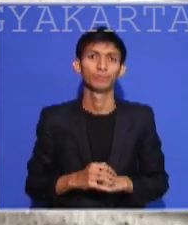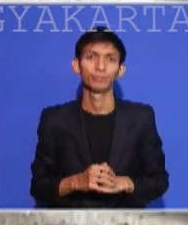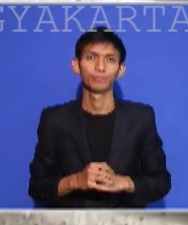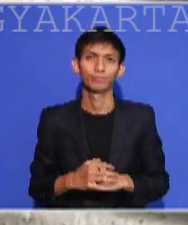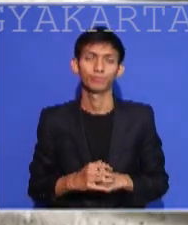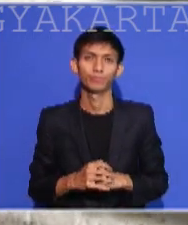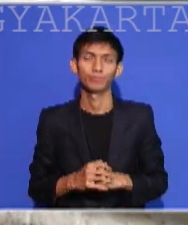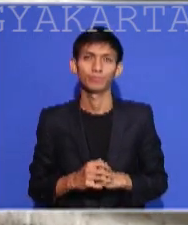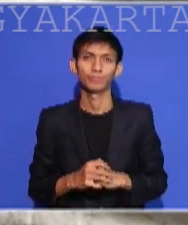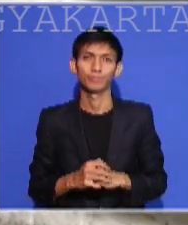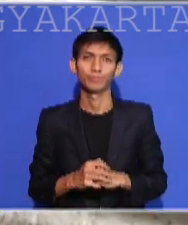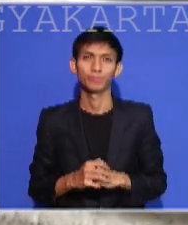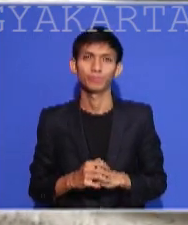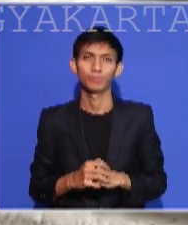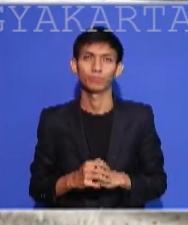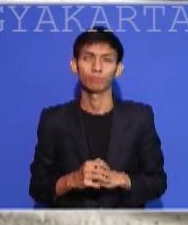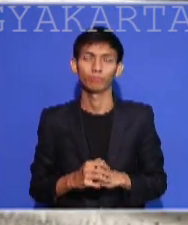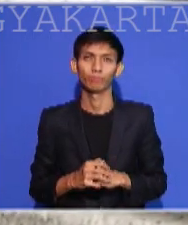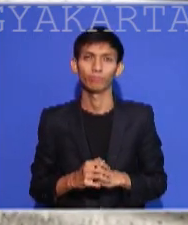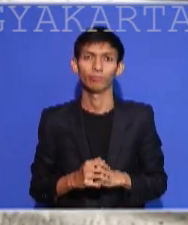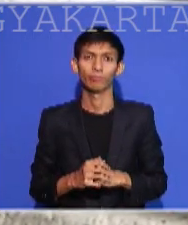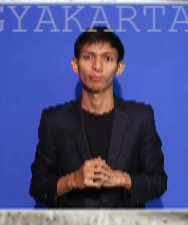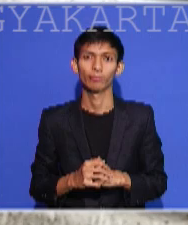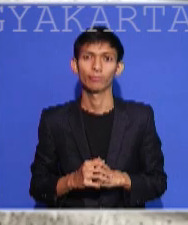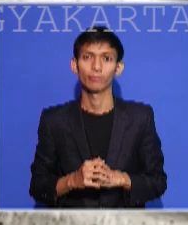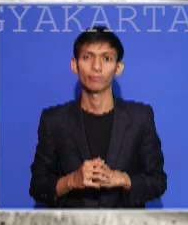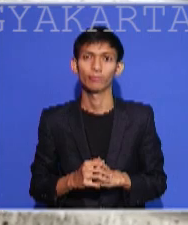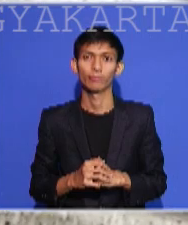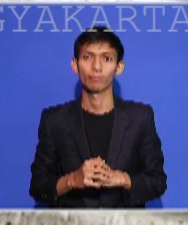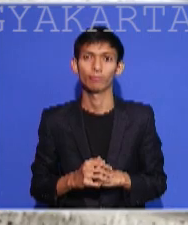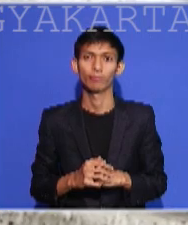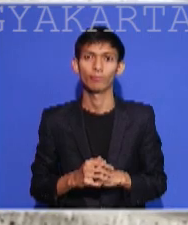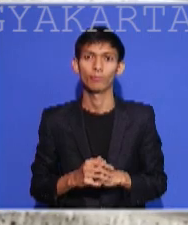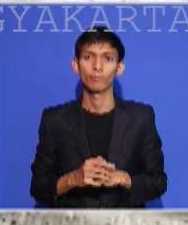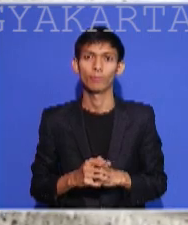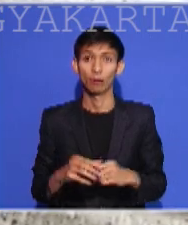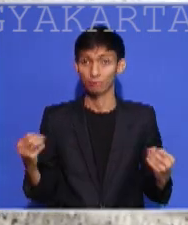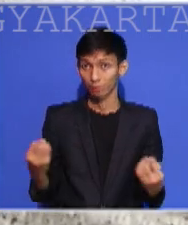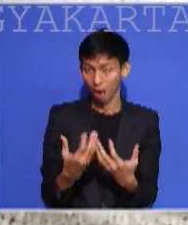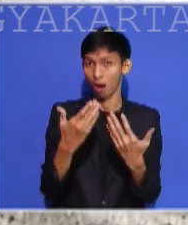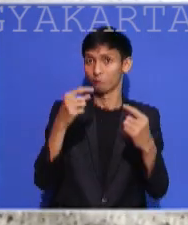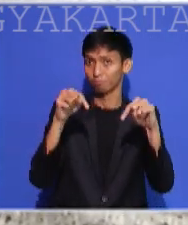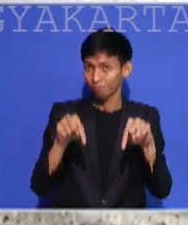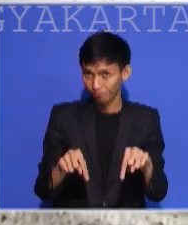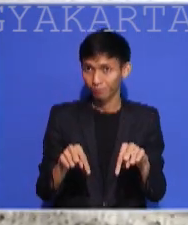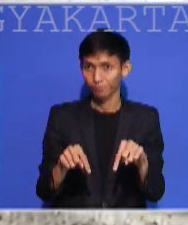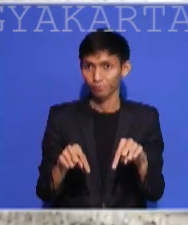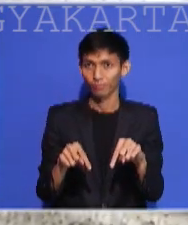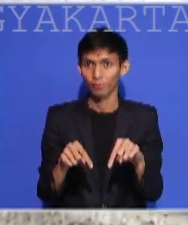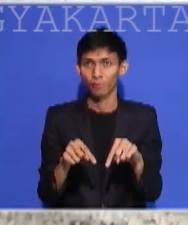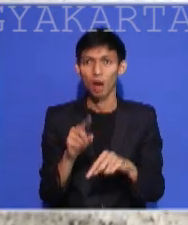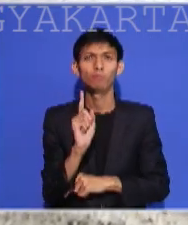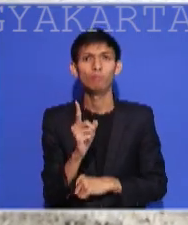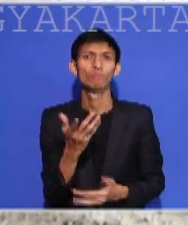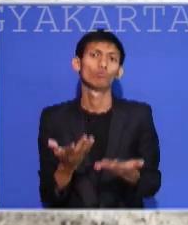eh Tugu pembatas rumah itu jadi kejadiannya Kalau kejadiannya pasti Mungkin karenaban